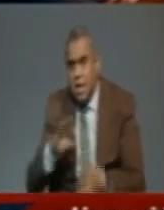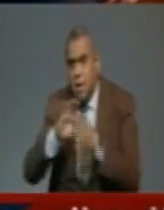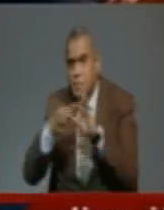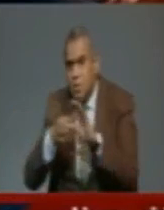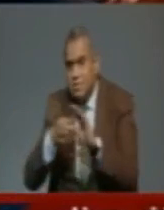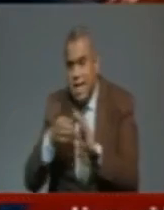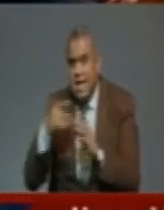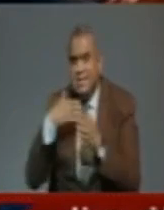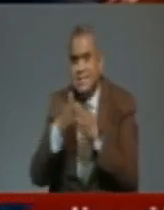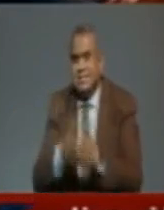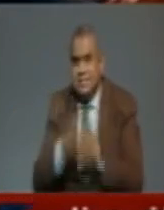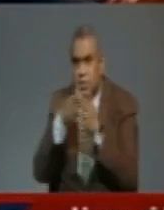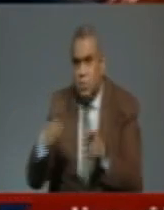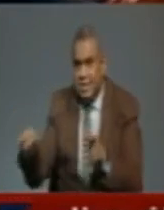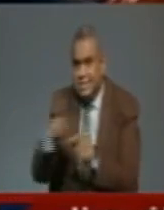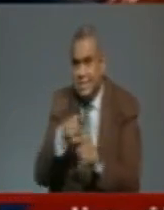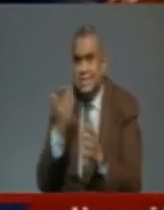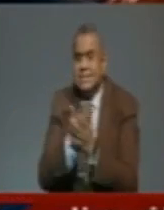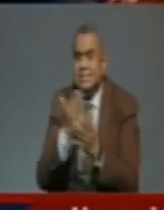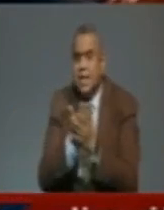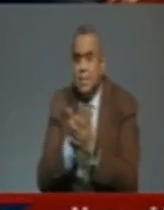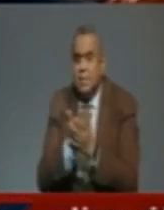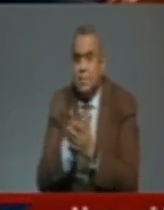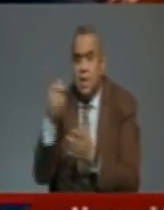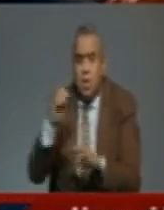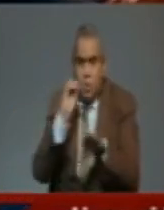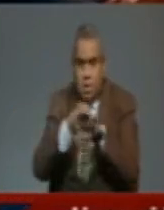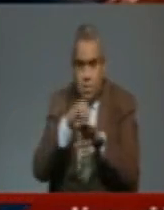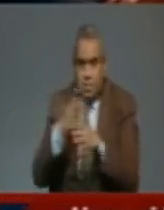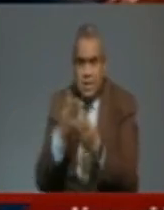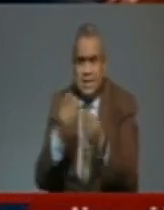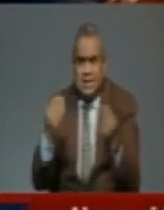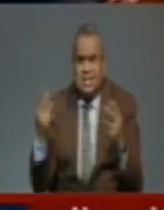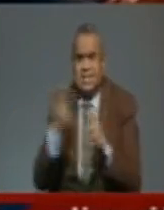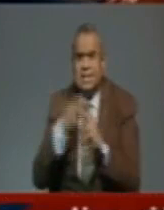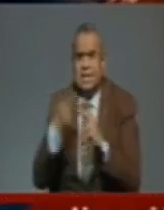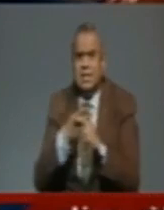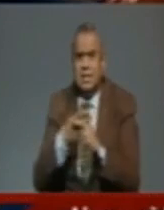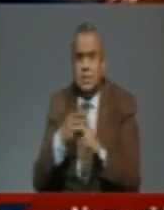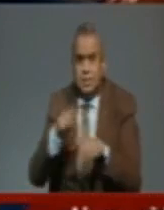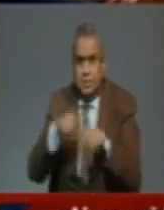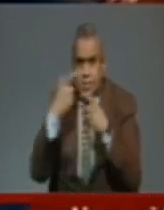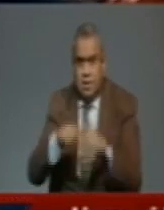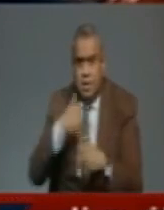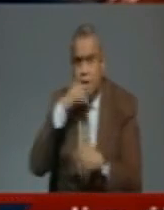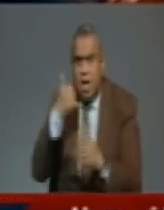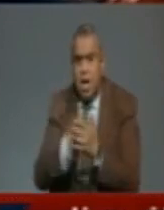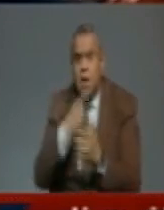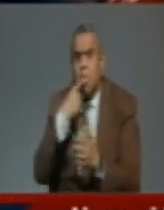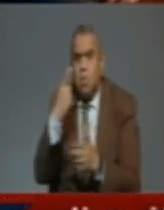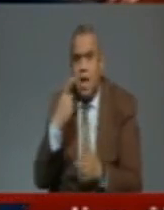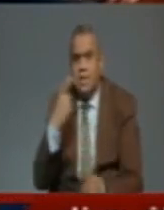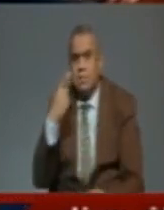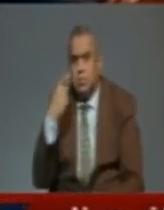تمام يا فندم. انا بقول الكلام ده لان احنا بنعمله كان كتير من الناس احنا عملنا العرض واحد ده واحد وثلاثة واربعة لا